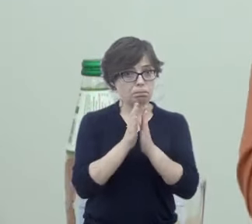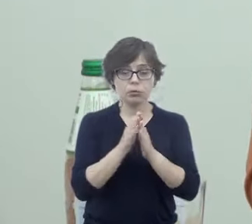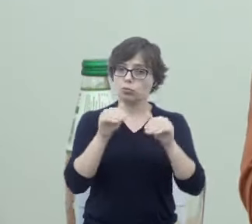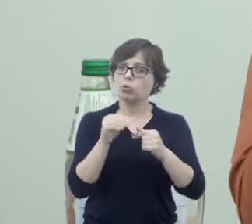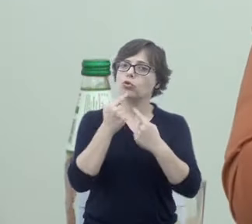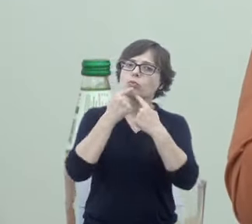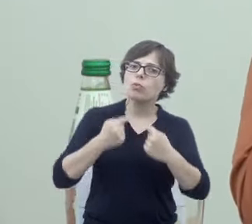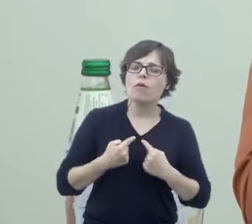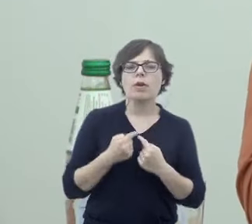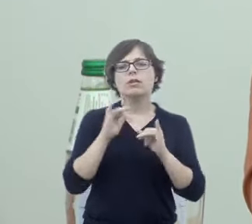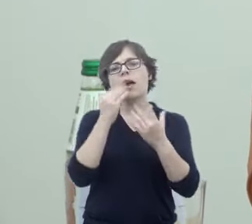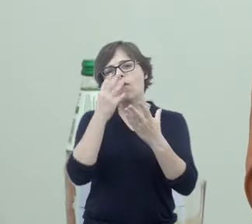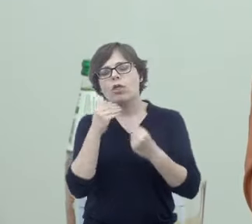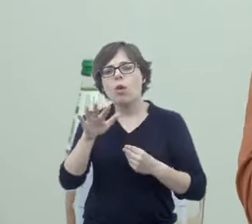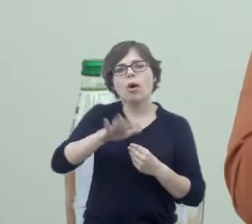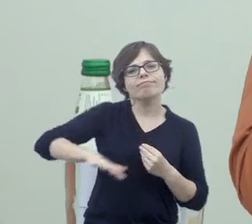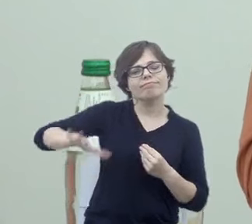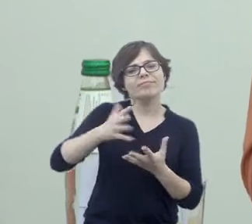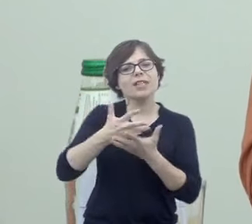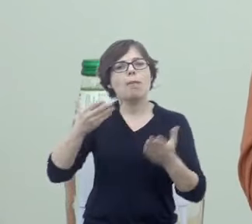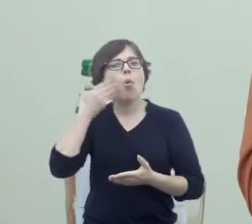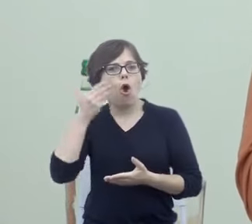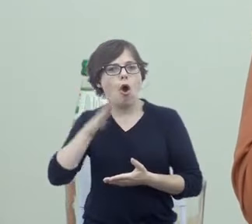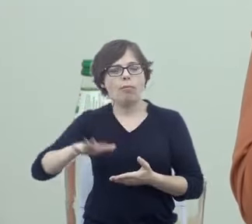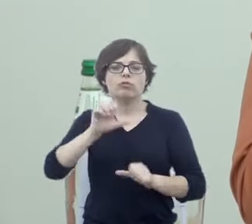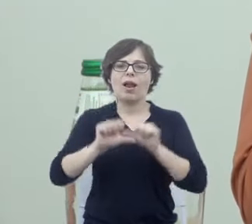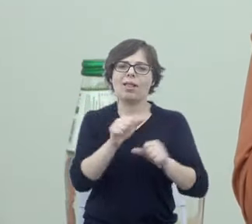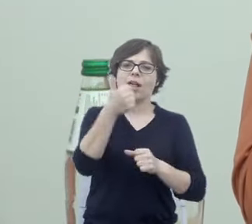przybliżyć sytuację ziemi łomżyńskiej w latach